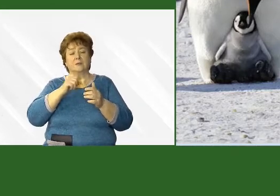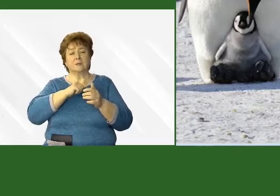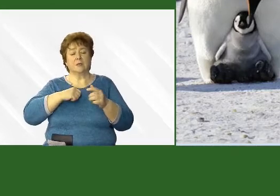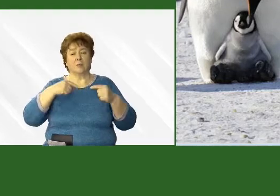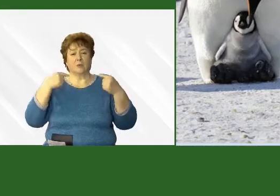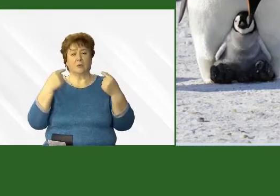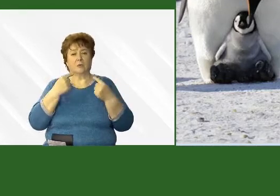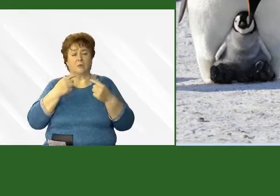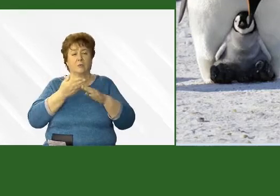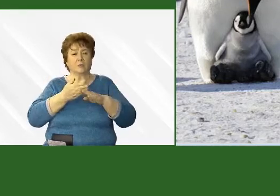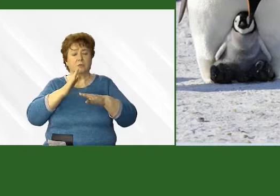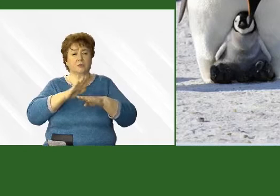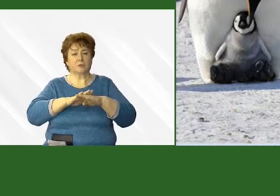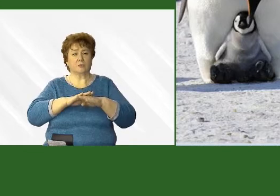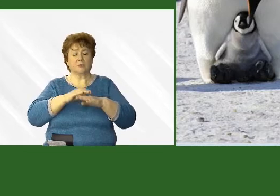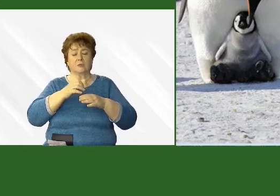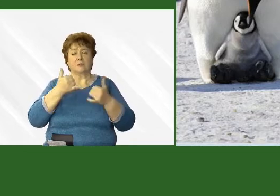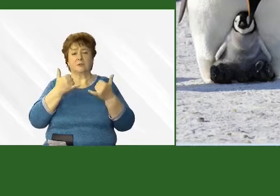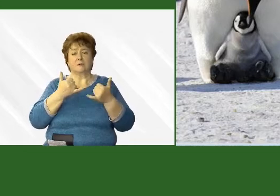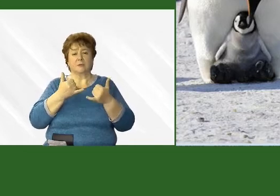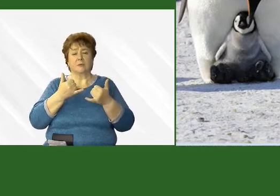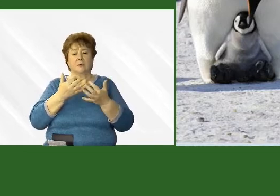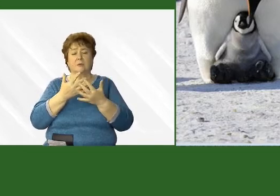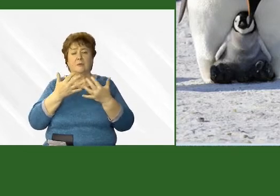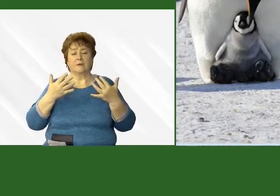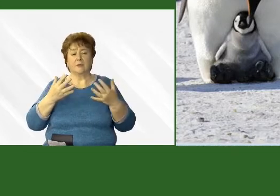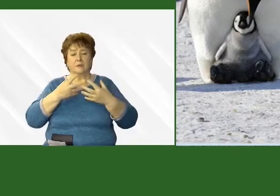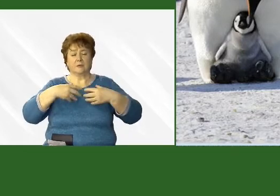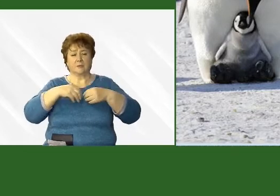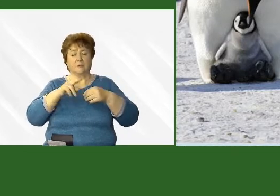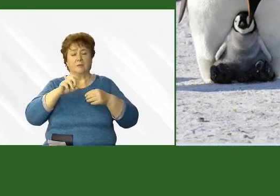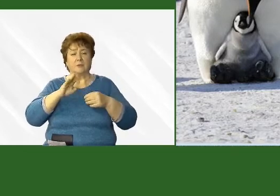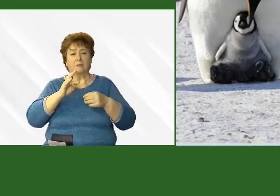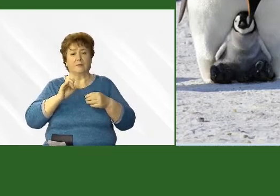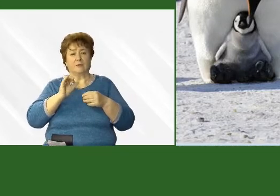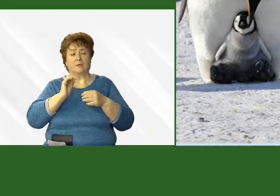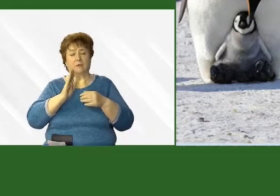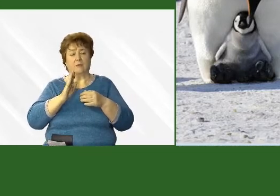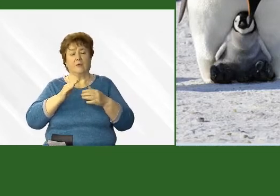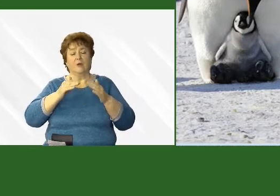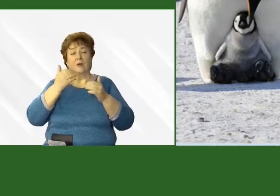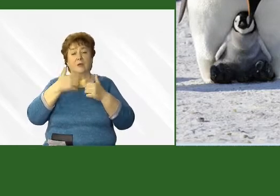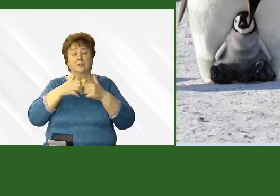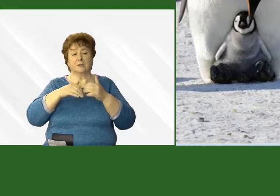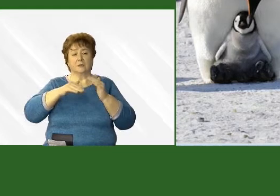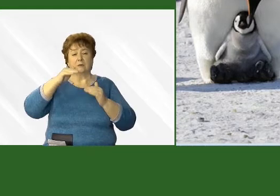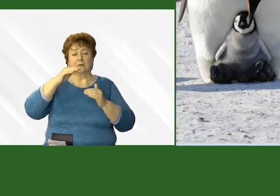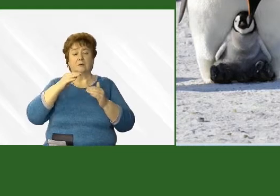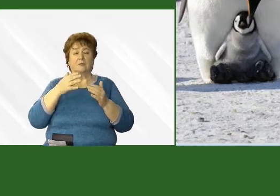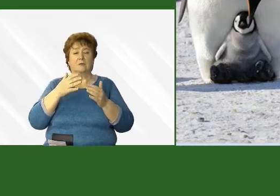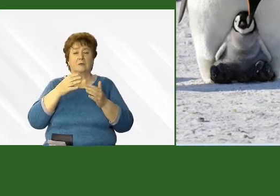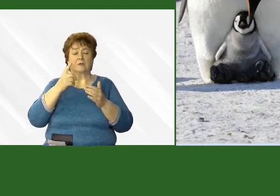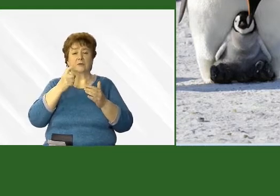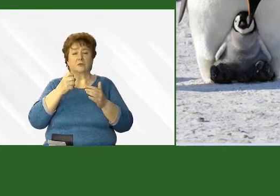самый крупный и тяжелый из современных видов семейства пингвиновых. Его средний рост составляет